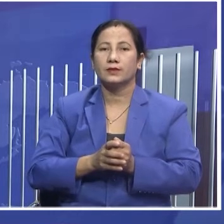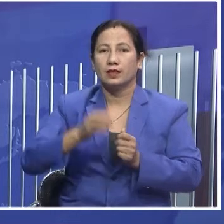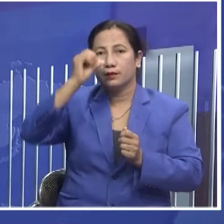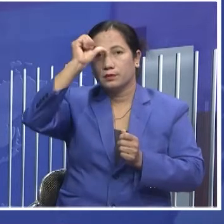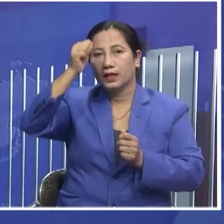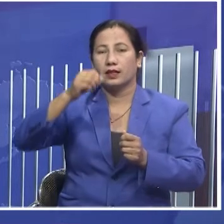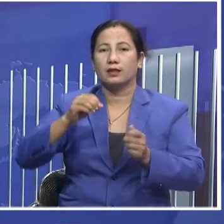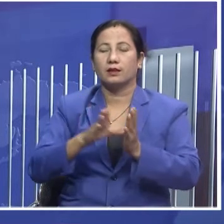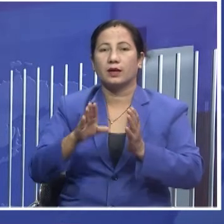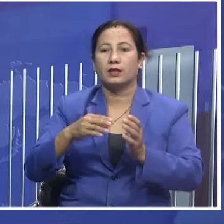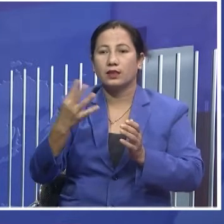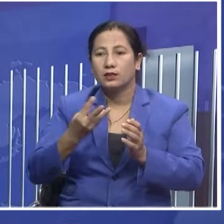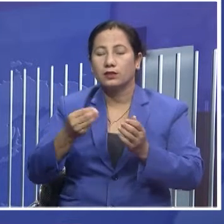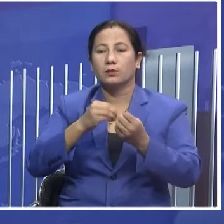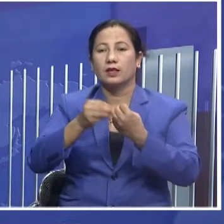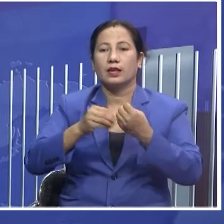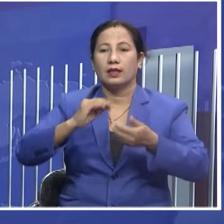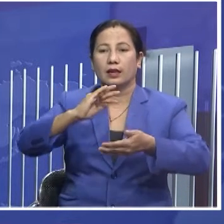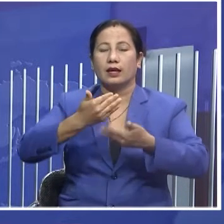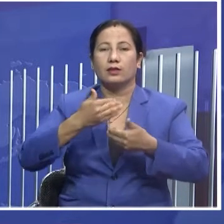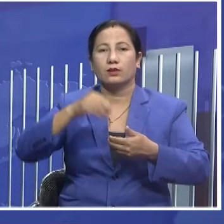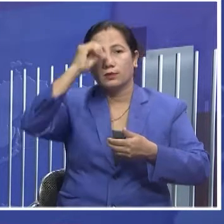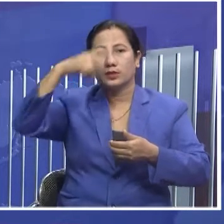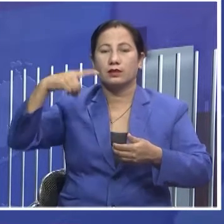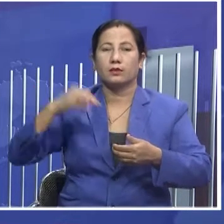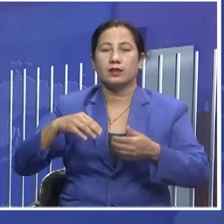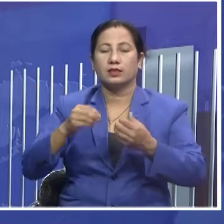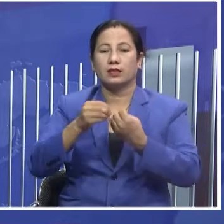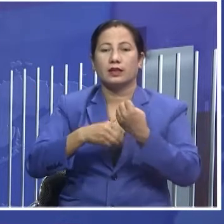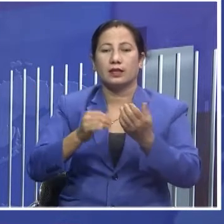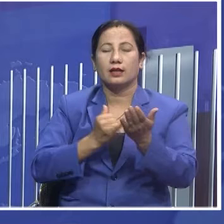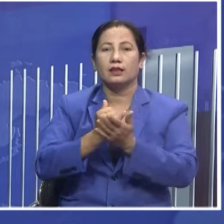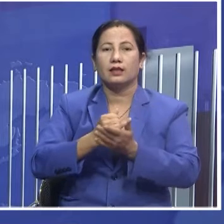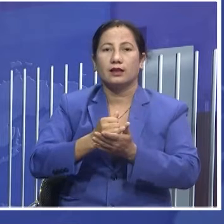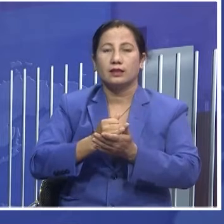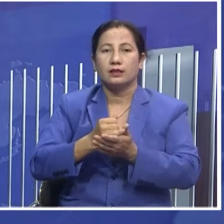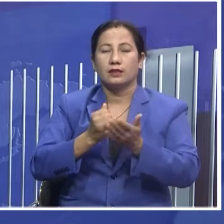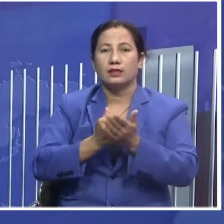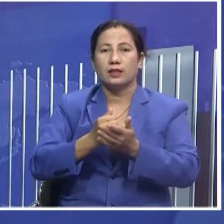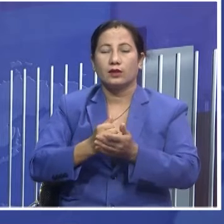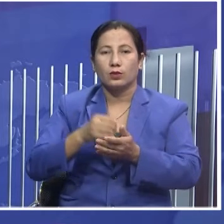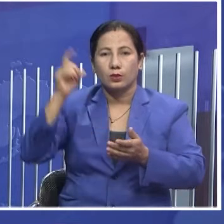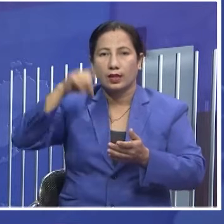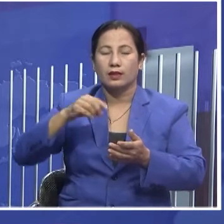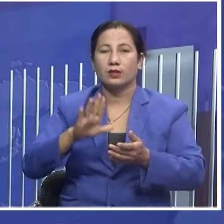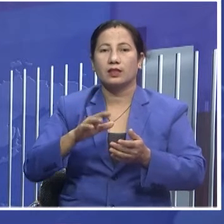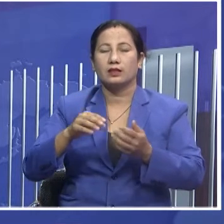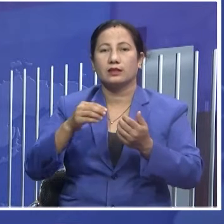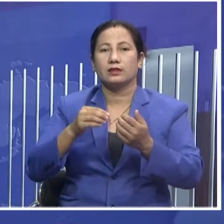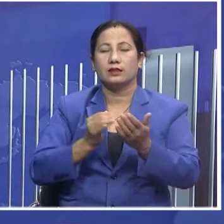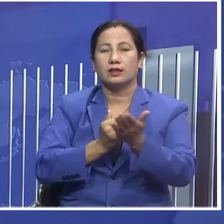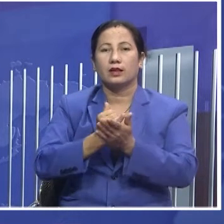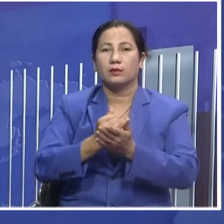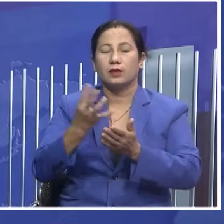भारतबाट सस्तोमा केरा आयात हुँदा पश्चिम नवलपरासीका केरा खेती गर्ने किसानहरू मर्कामा परेका छन्। खेतमा पाकेको केरा बिक्री